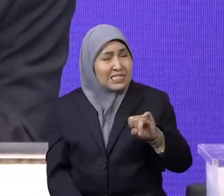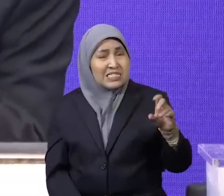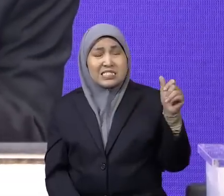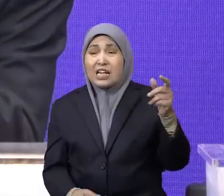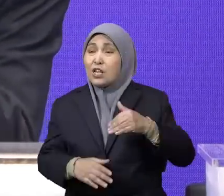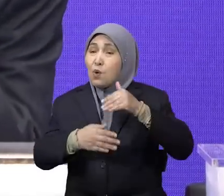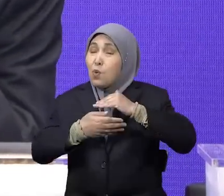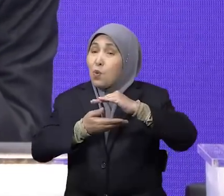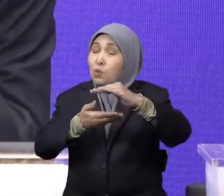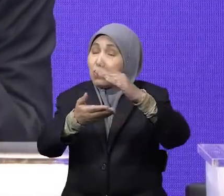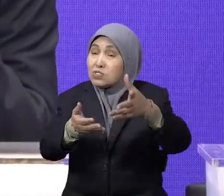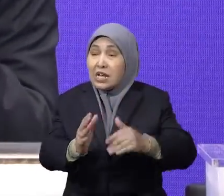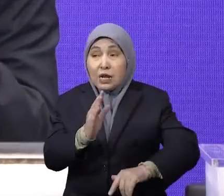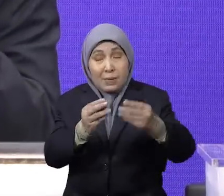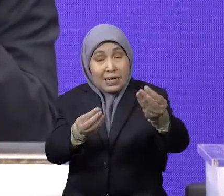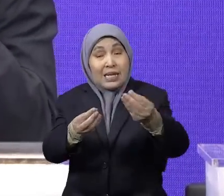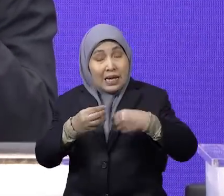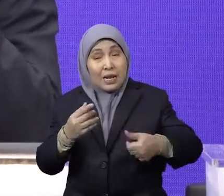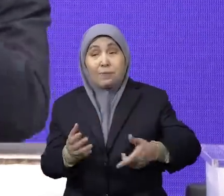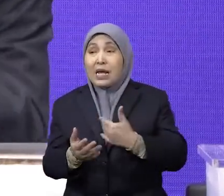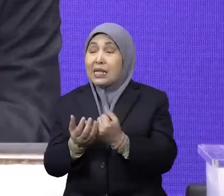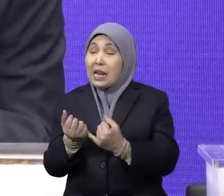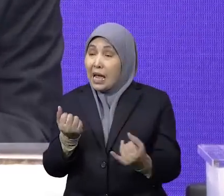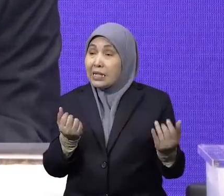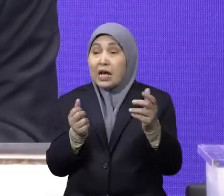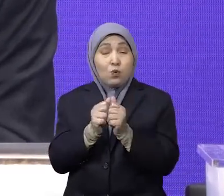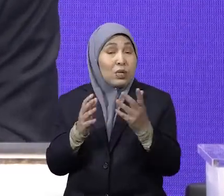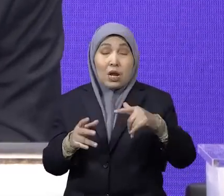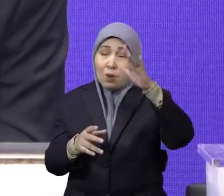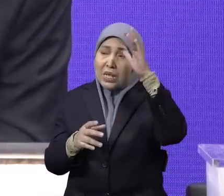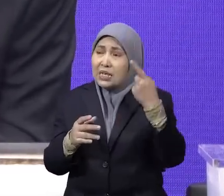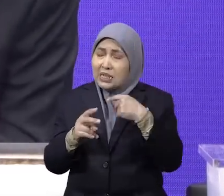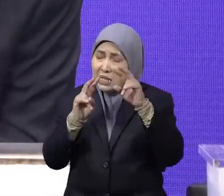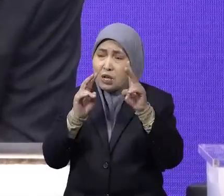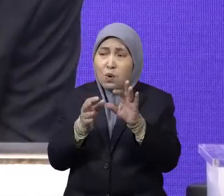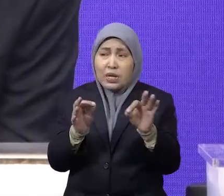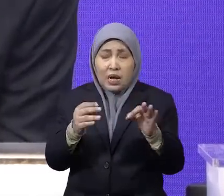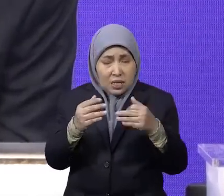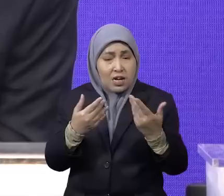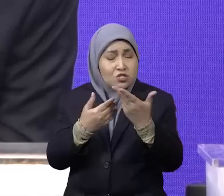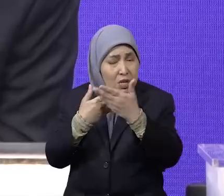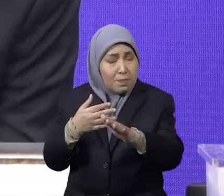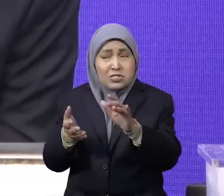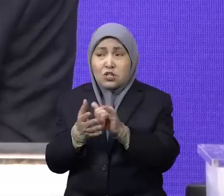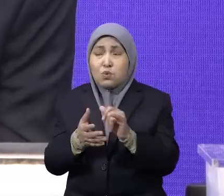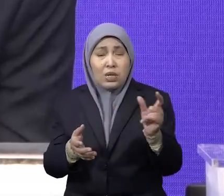tadi. Maknanya dia diutuskan, diberikan kelebihan, dilahirkan tanpa ayah dan sebagainya. Tapi kalau kita tengok ayat yang kemudian, Nabi Isa ni juga